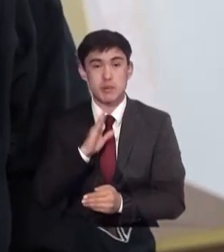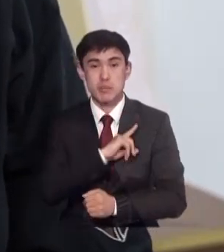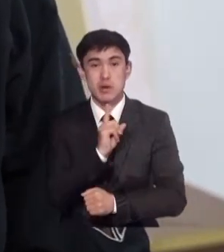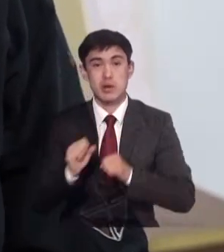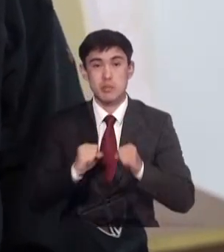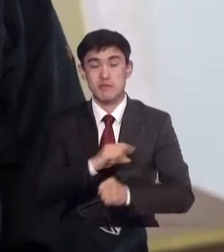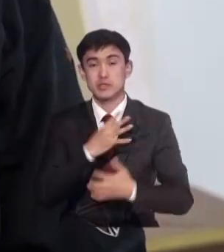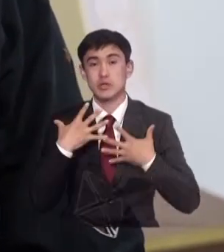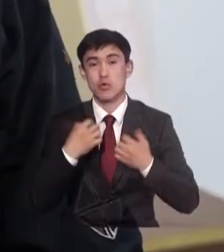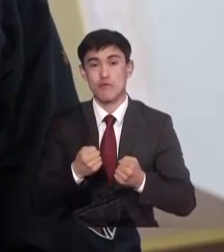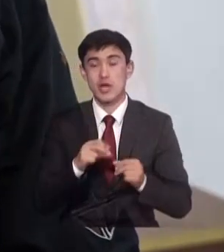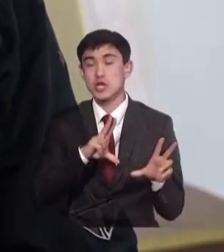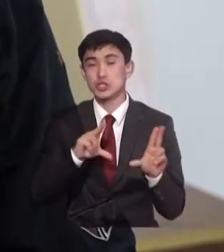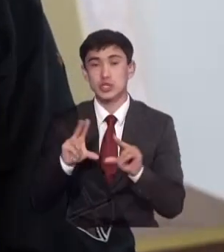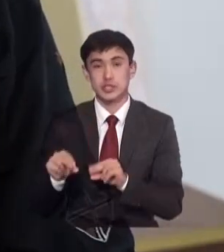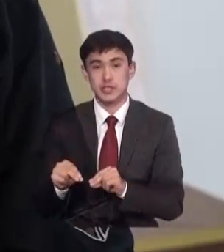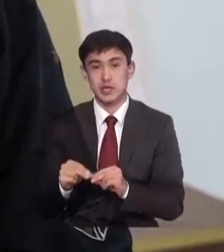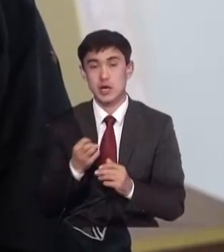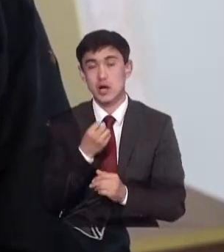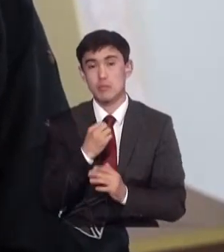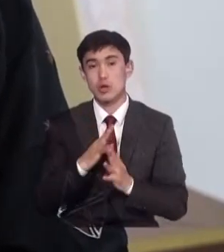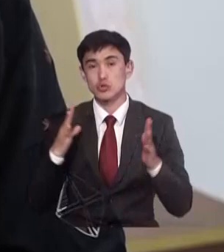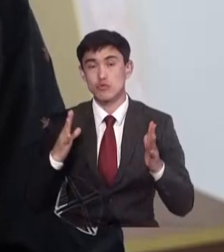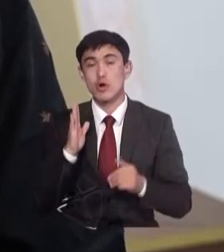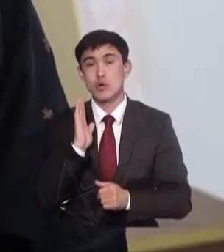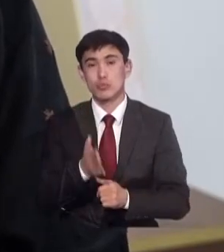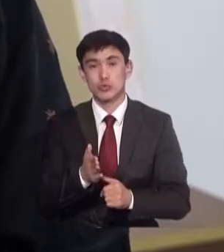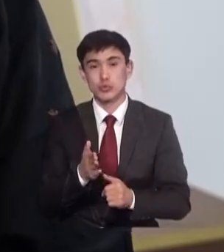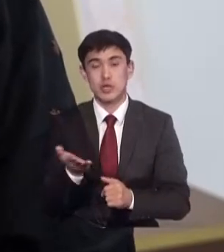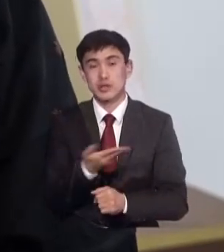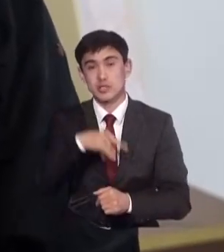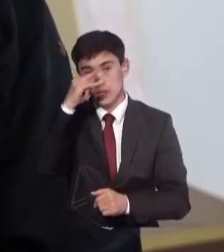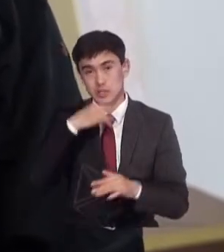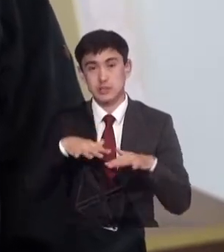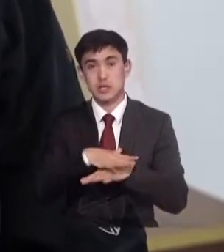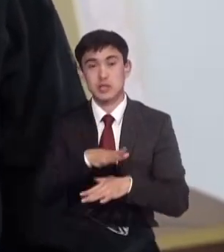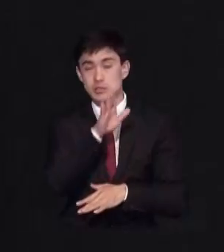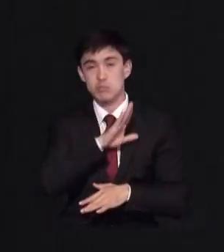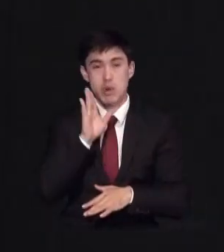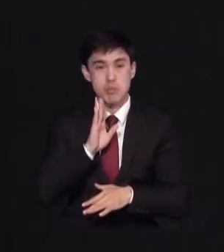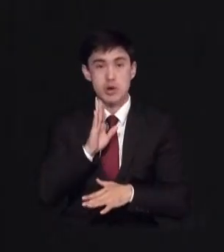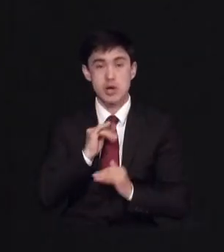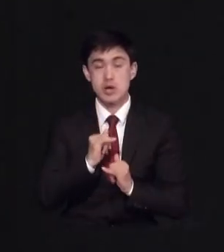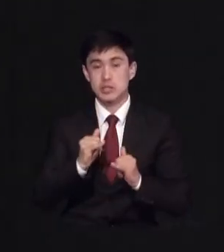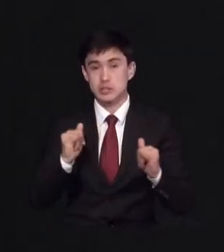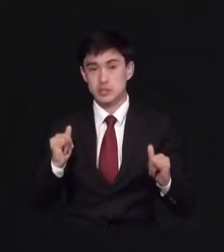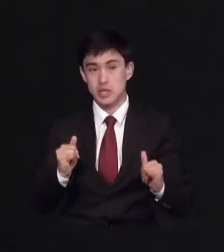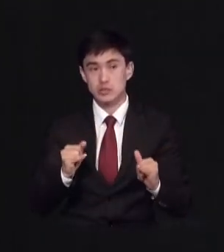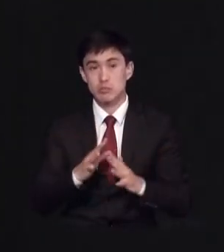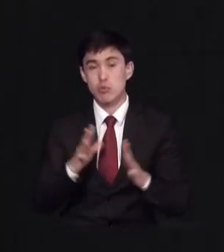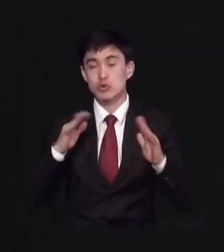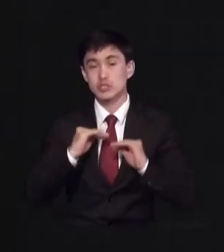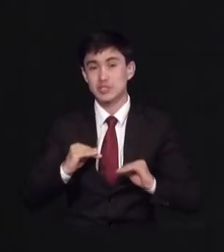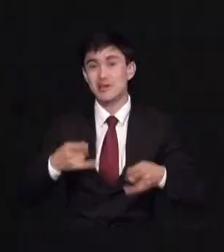крепкого здоровья и счастья большого. Пусть наш Казахстан, наши мамы разрастаются, побольше